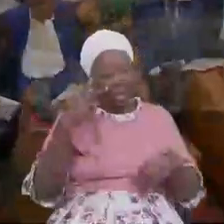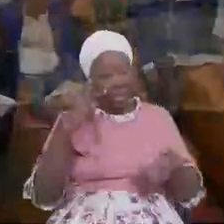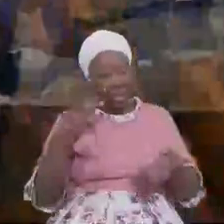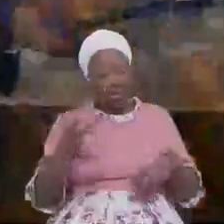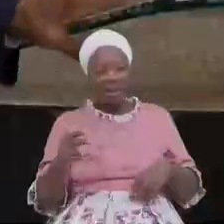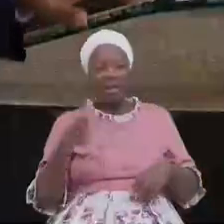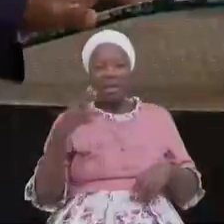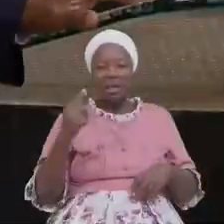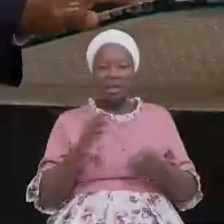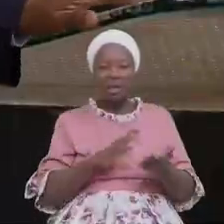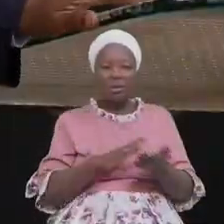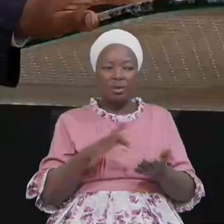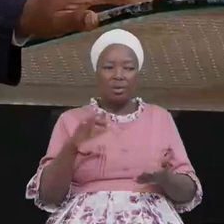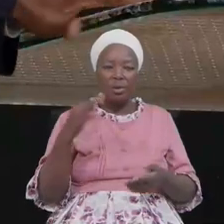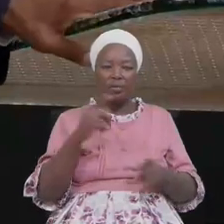gloire du Seigneur.